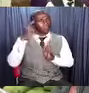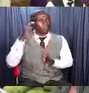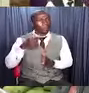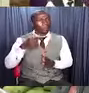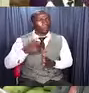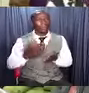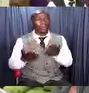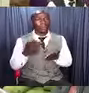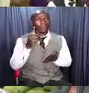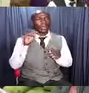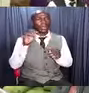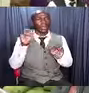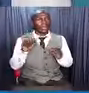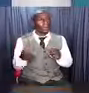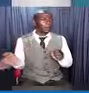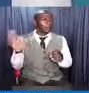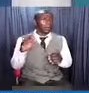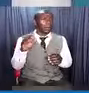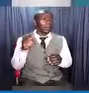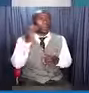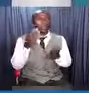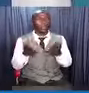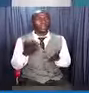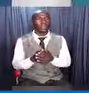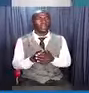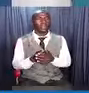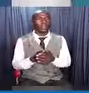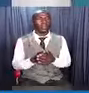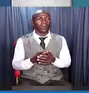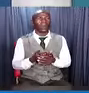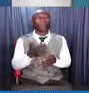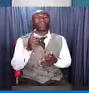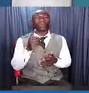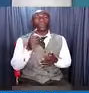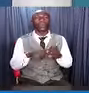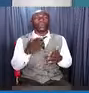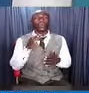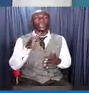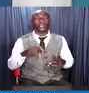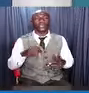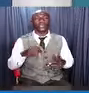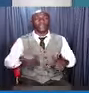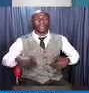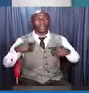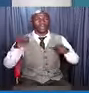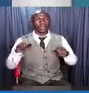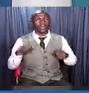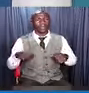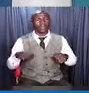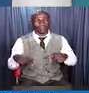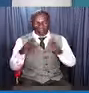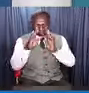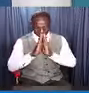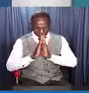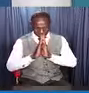me. Ngine kesho ndio naweza kwenda. So that I can go maybe tomorrow. Sasa mtakalo ni uzima. So whatever you want is wellness, yes. Haya funga macho